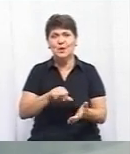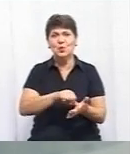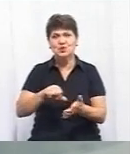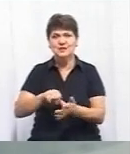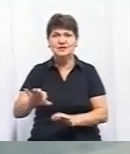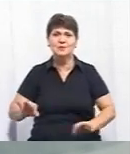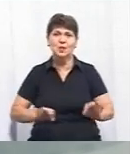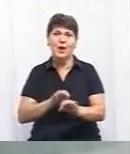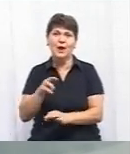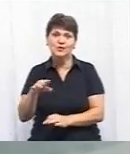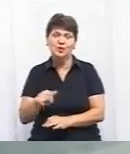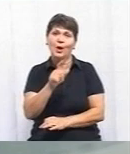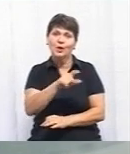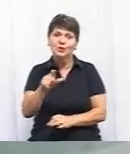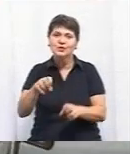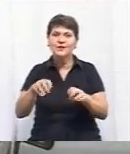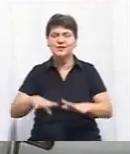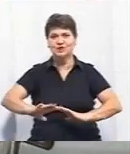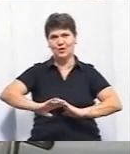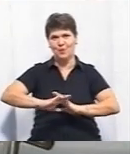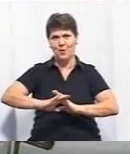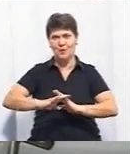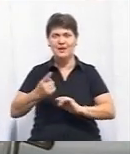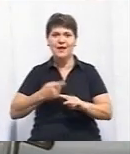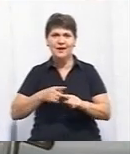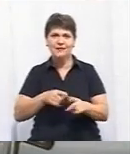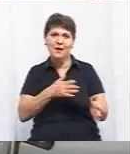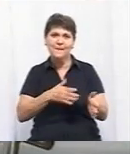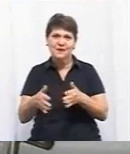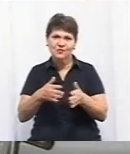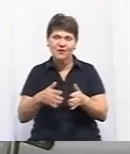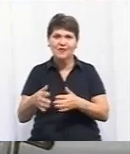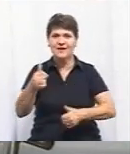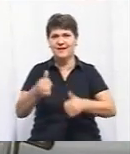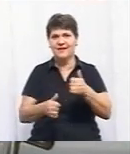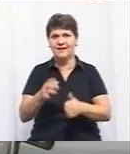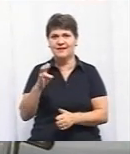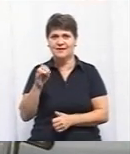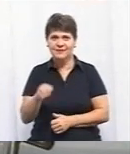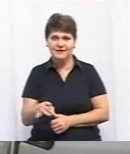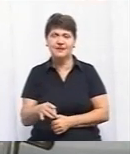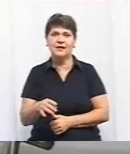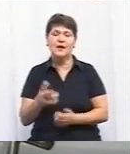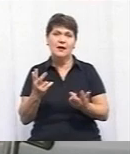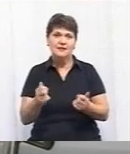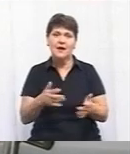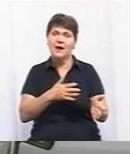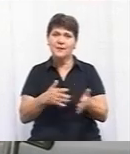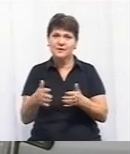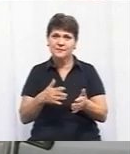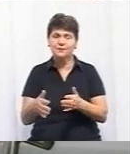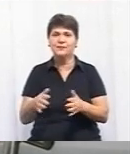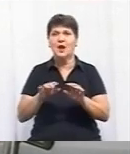люди, які вирішили допомогти цьому проєкту. Підготували брендінг? Да, Ми да, і готували брендінг,